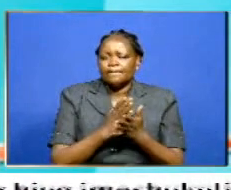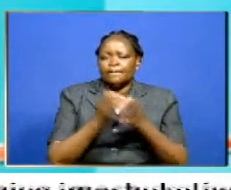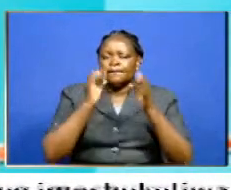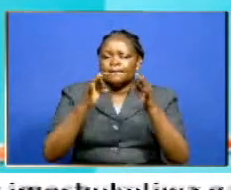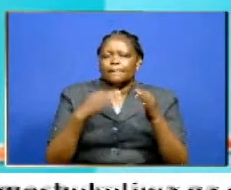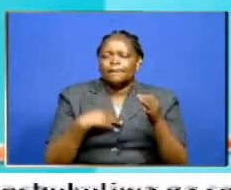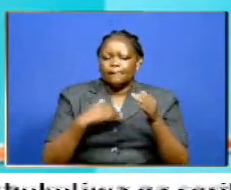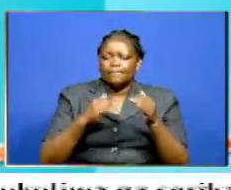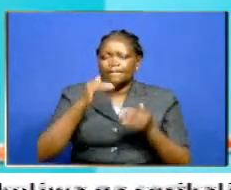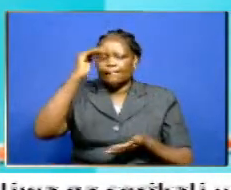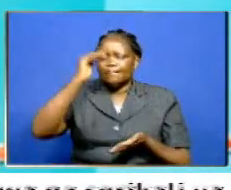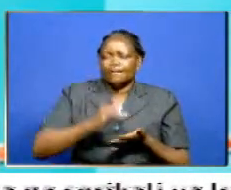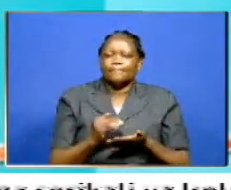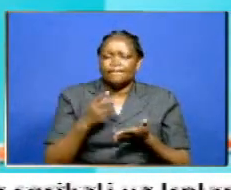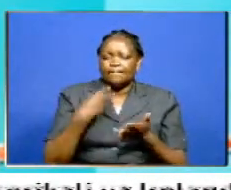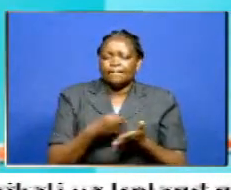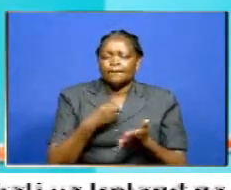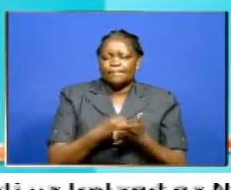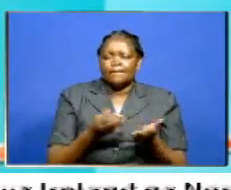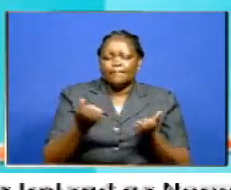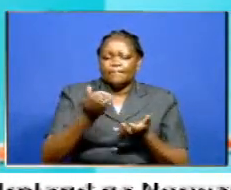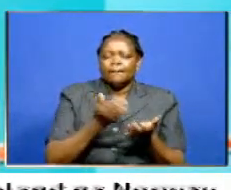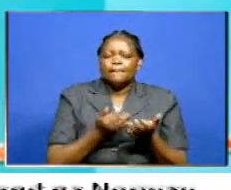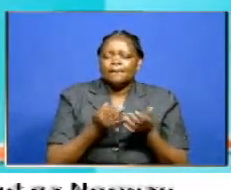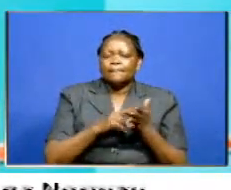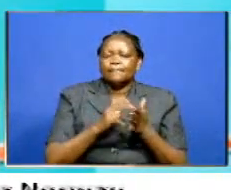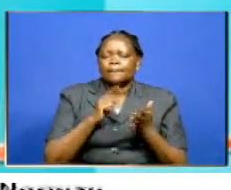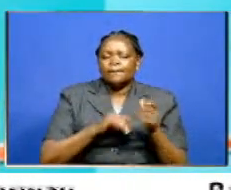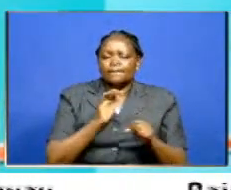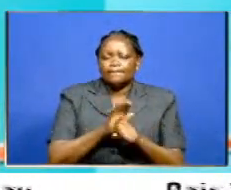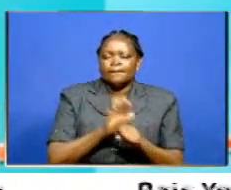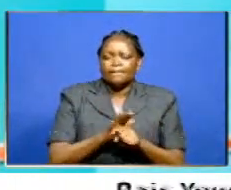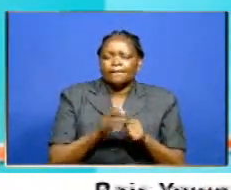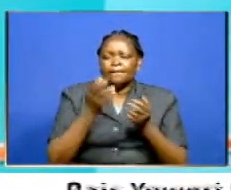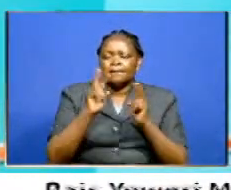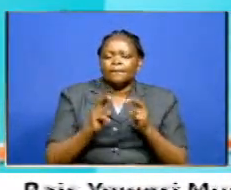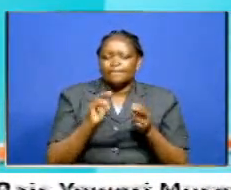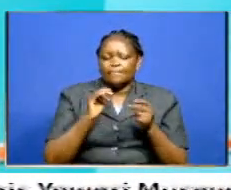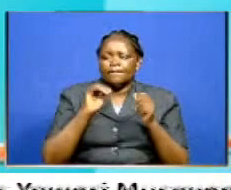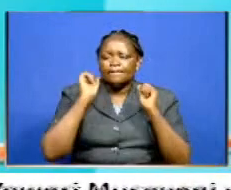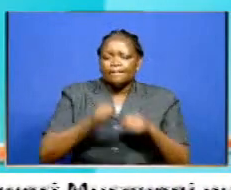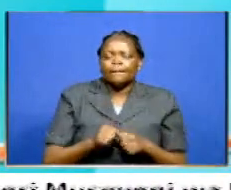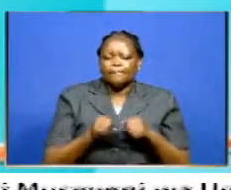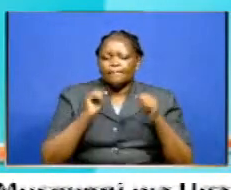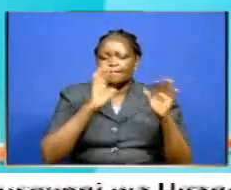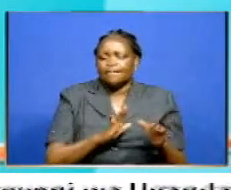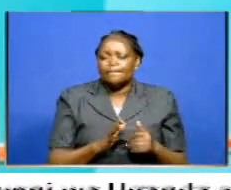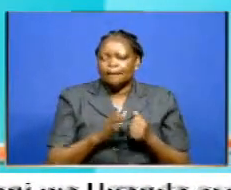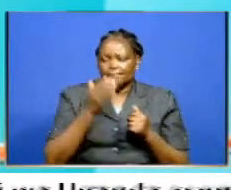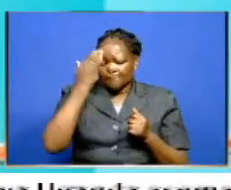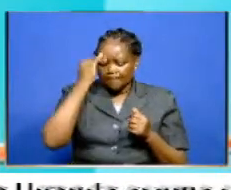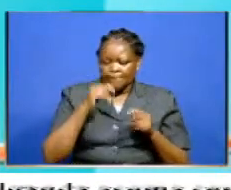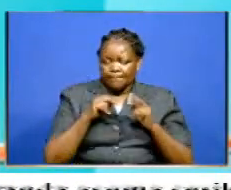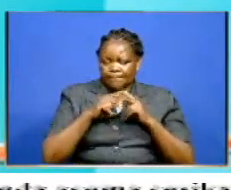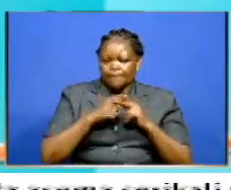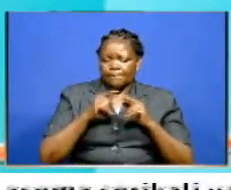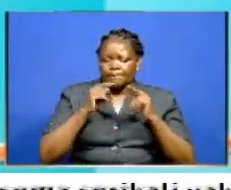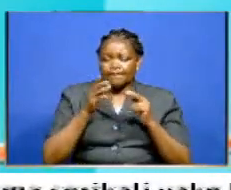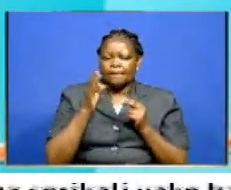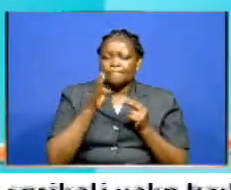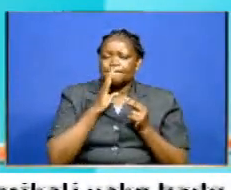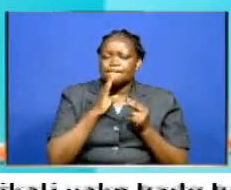shortfall in revenue collection, hii inamaanisha kwamba masuala mengi yatakuwa yanaumia, kwa sababu tutaenda into borrowing, tutaenda